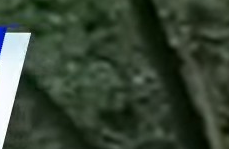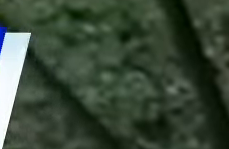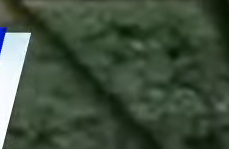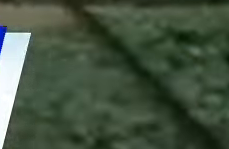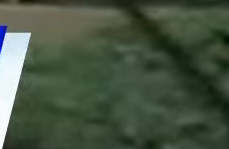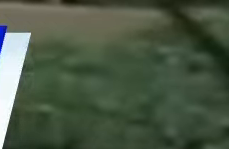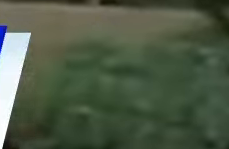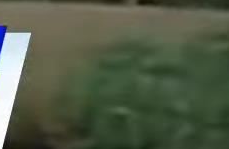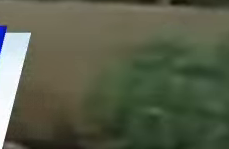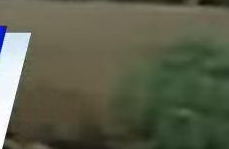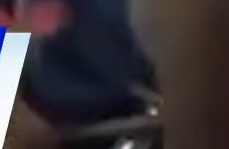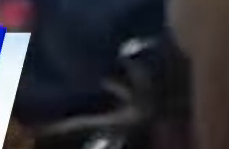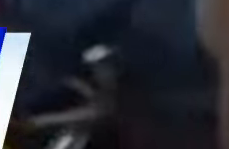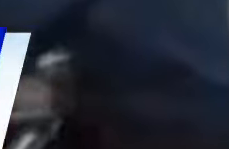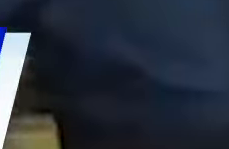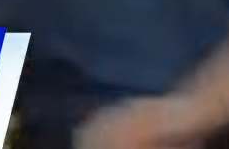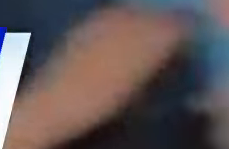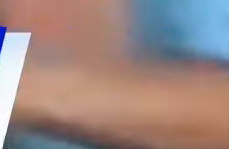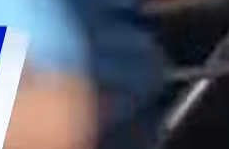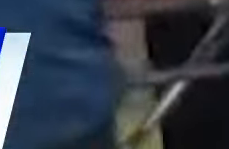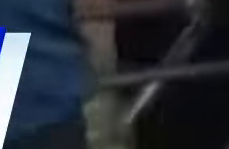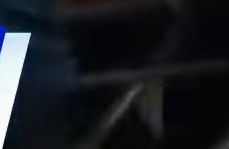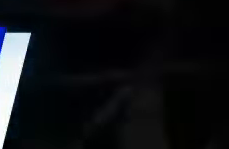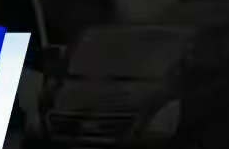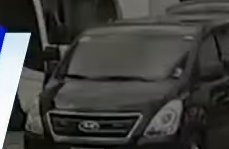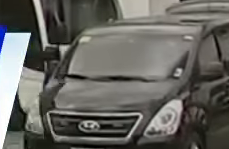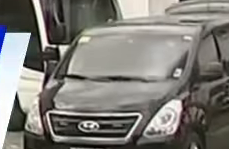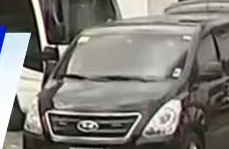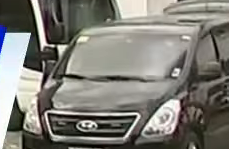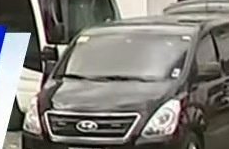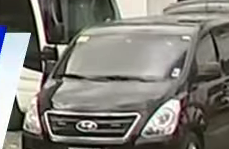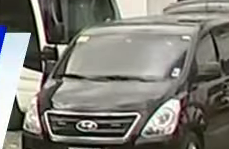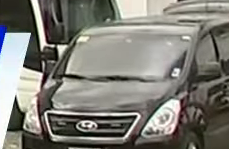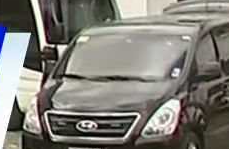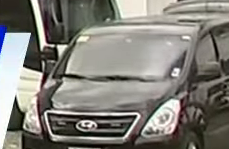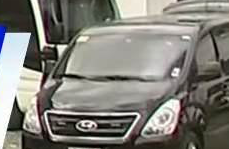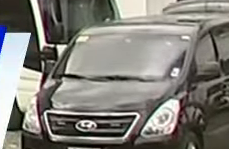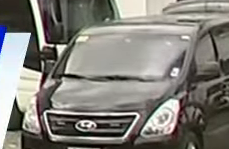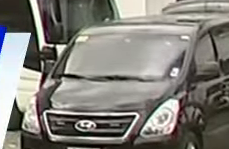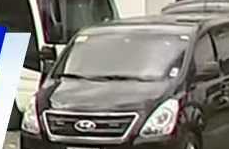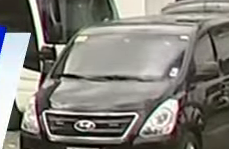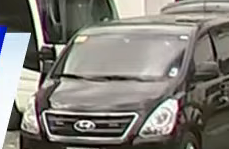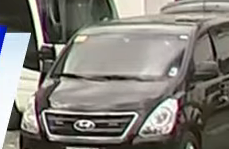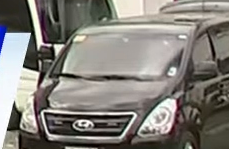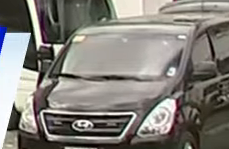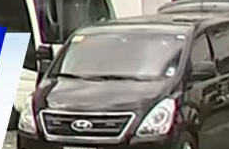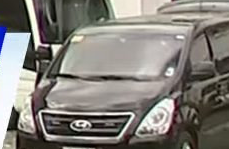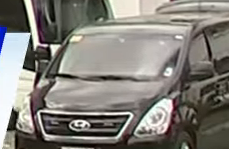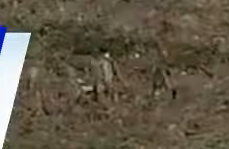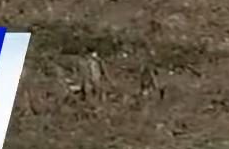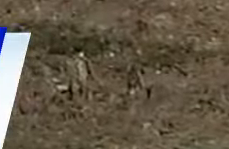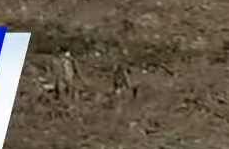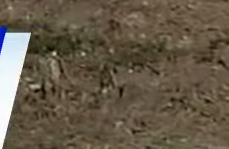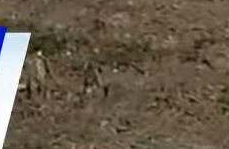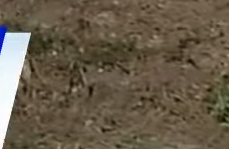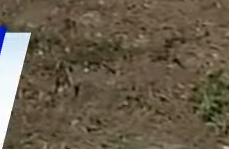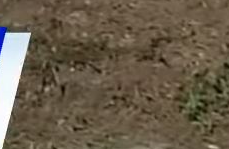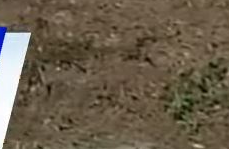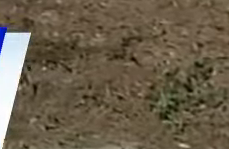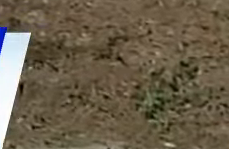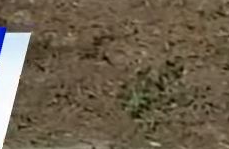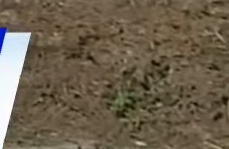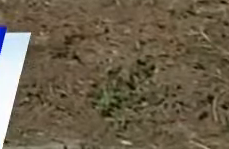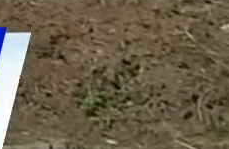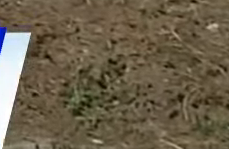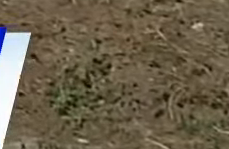nanauwi sa pagkahimatay at pagkakaospital. Nanatili pa rin sa Veterans Memorial Medical Center sa Quezon City